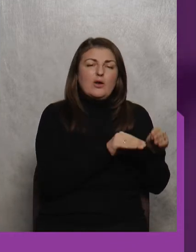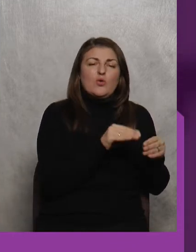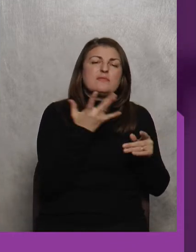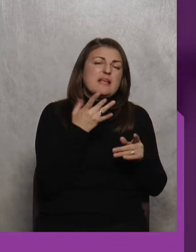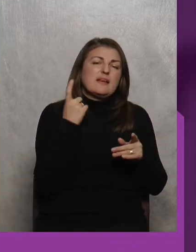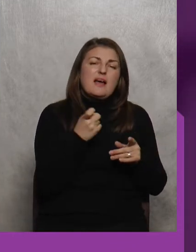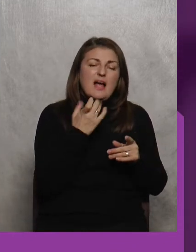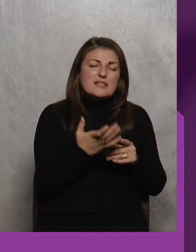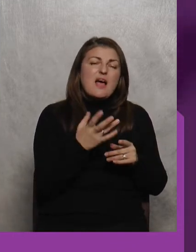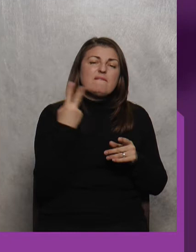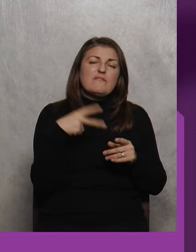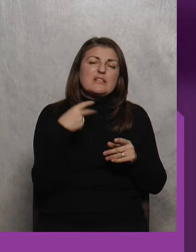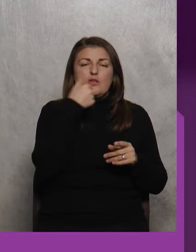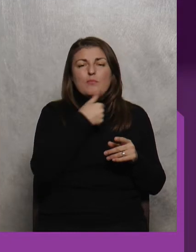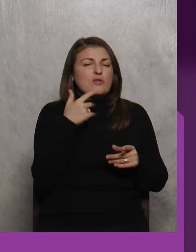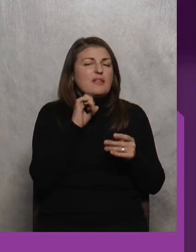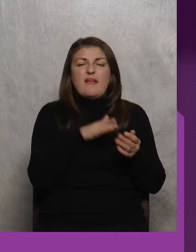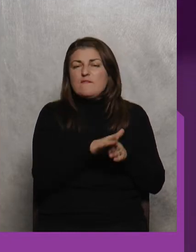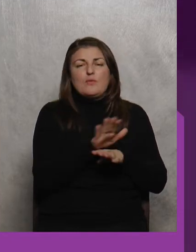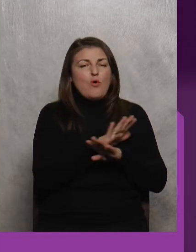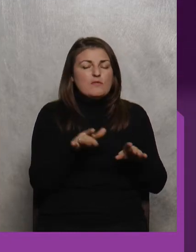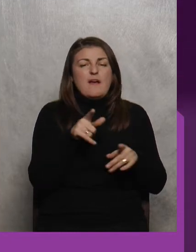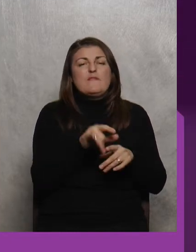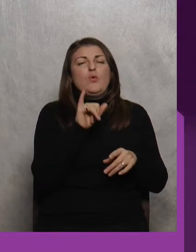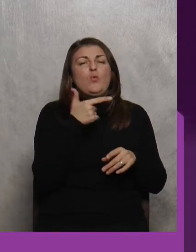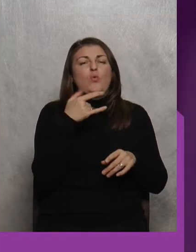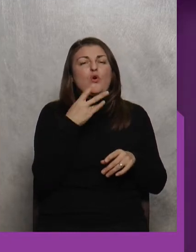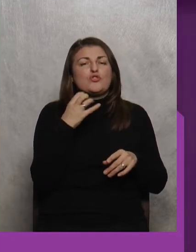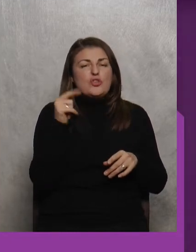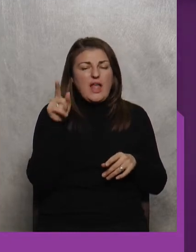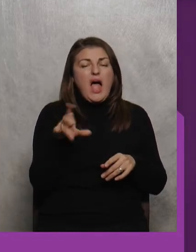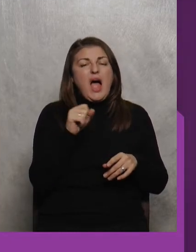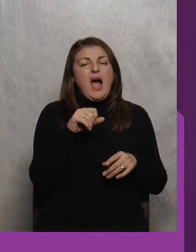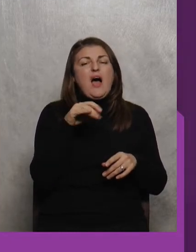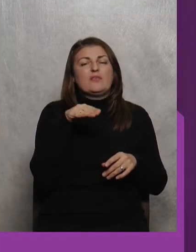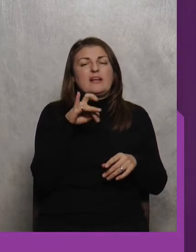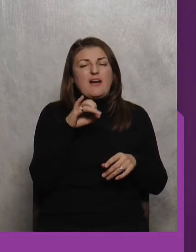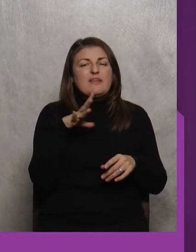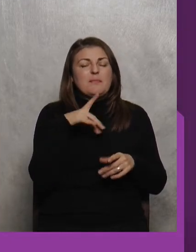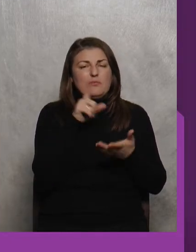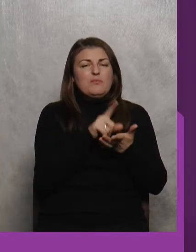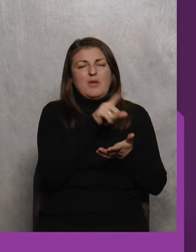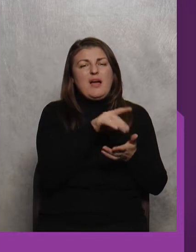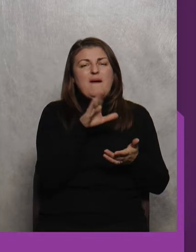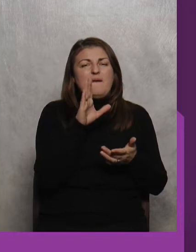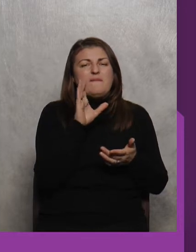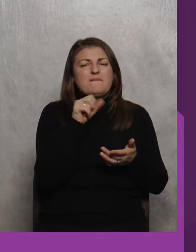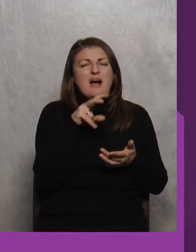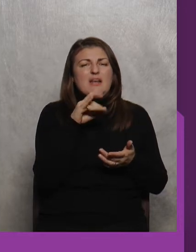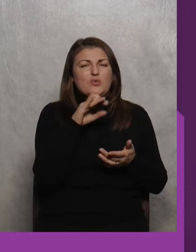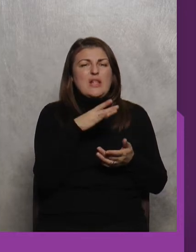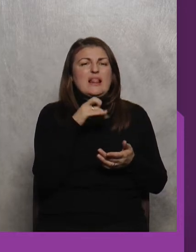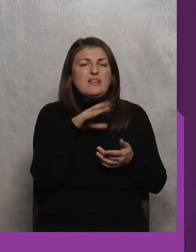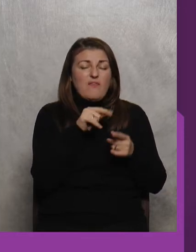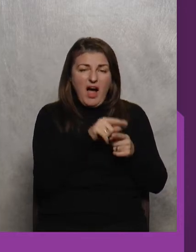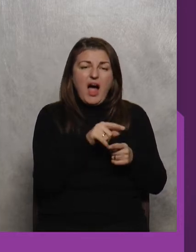разів. У 20-му році не відбувся він в Угорщині, а в травні мав відбутися в Алітусі. Треба